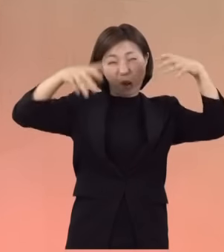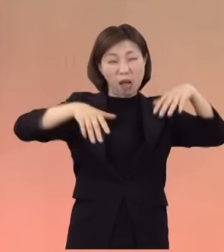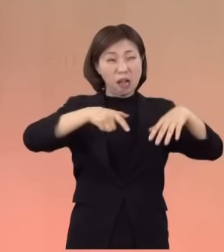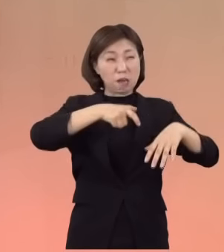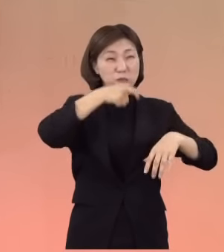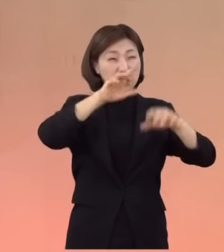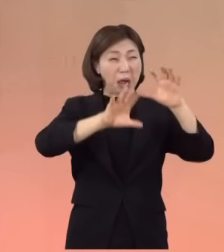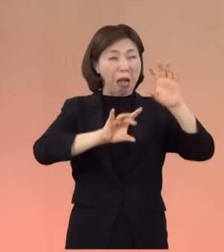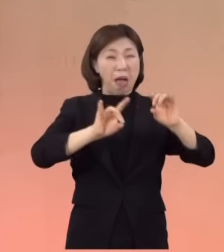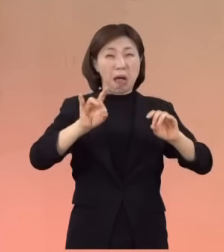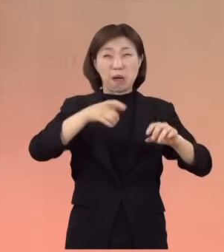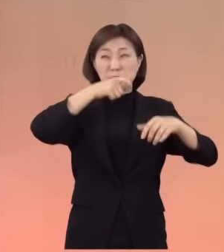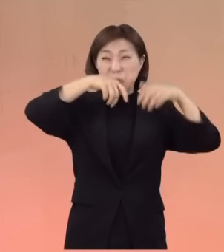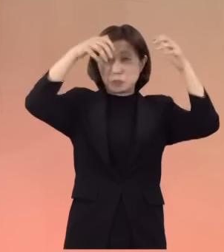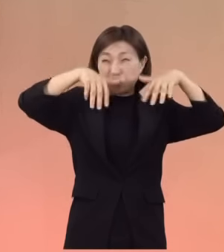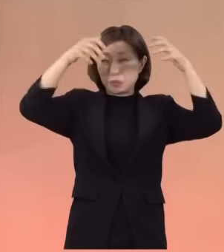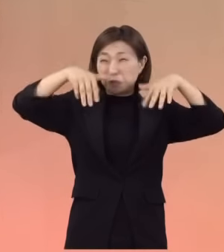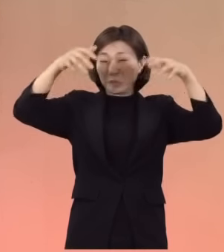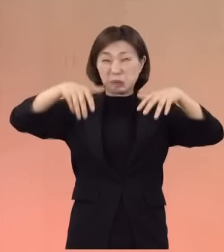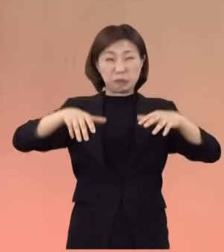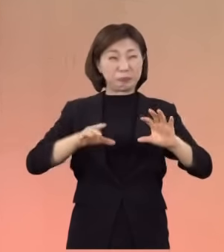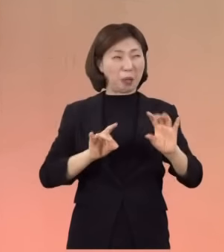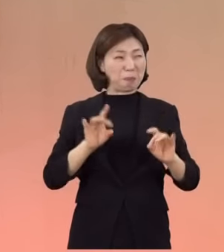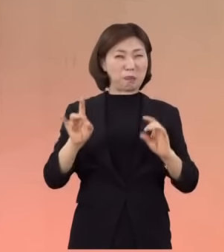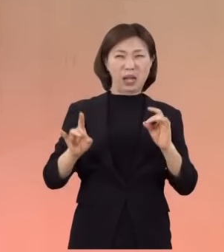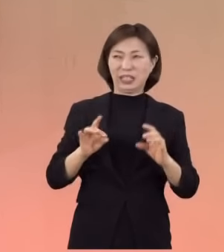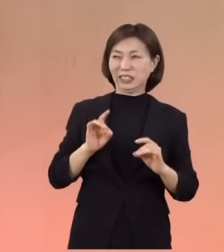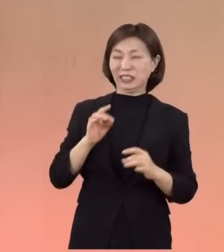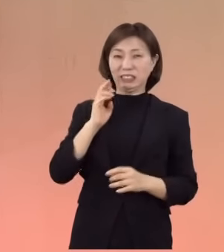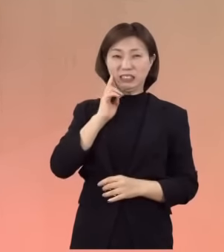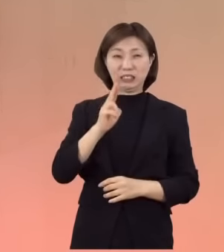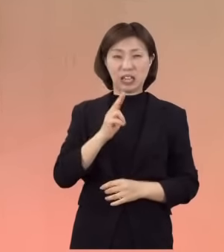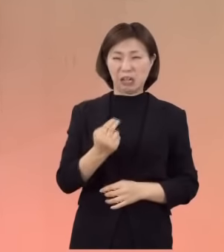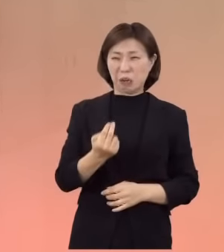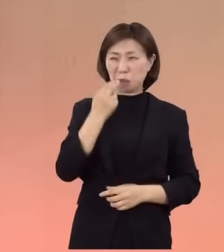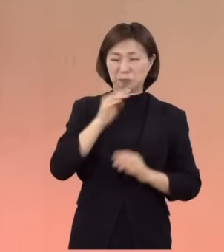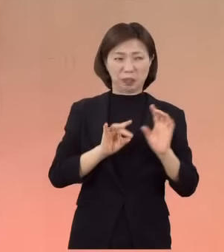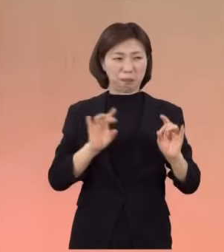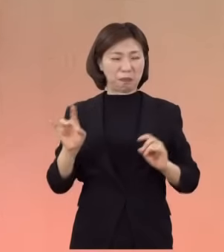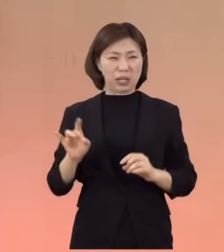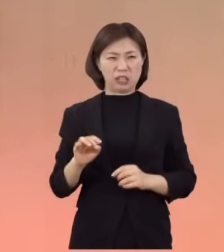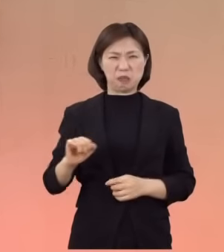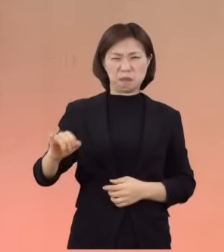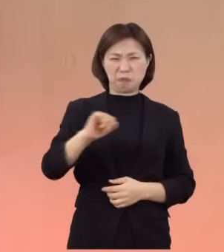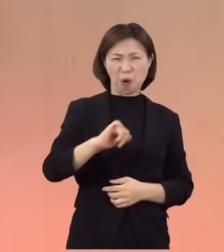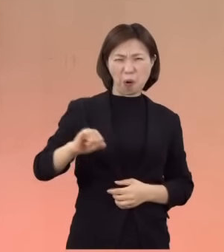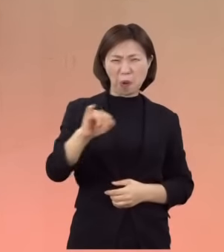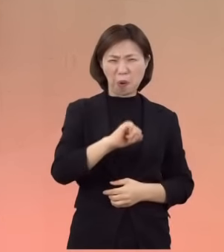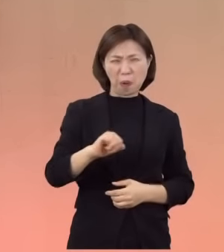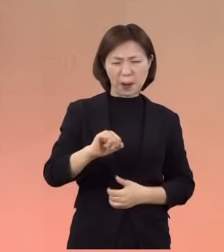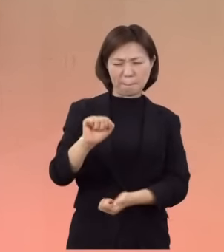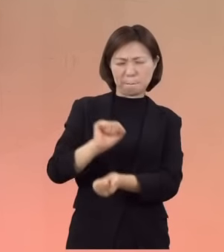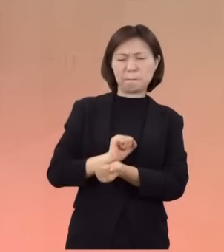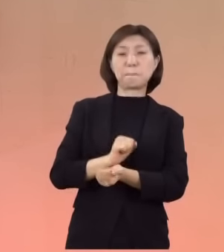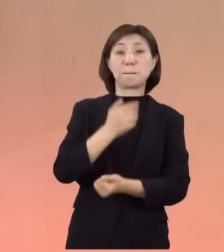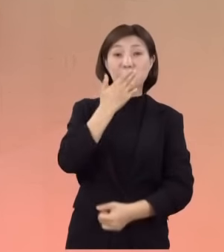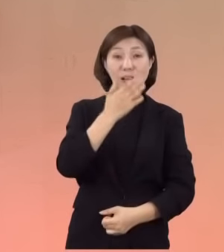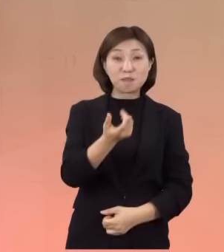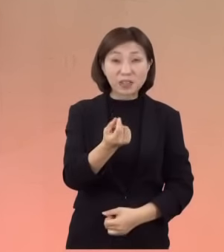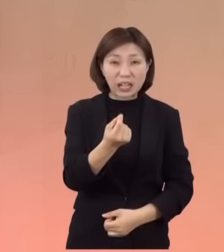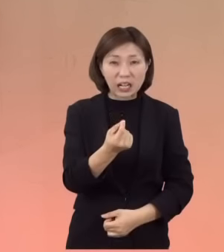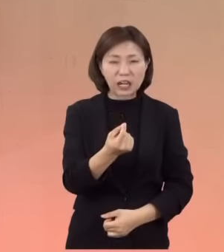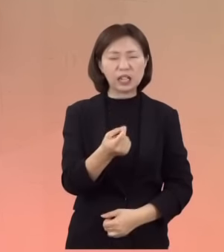막 습하고 막 공기나 기유가 막 습할 때 또 몸에 그렇게 질병이 생기지 않습니까